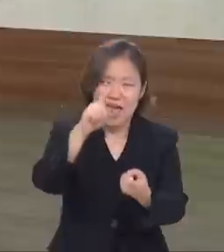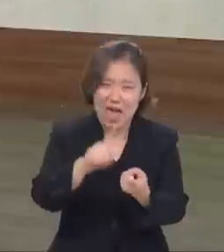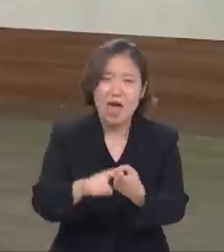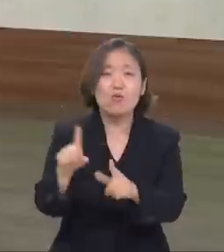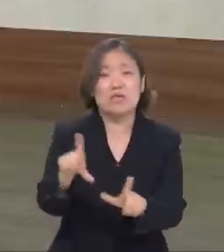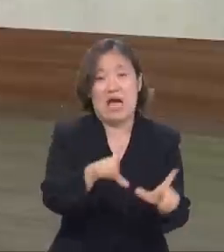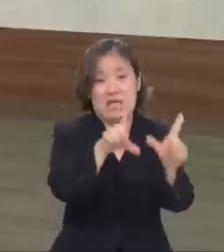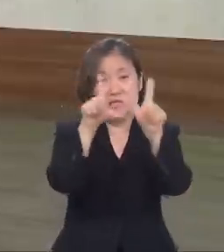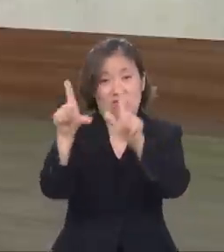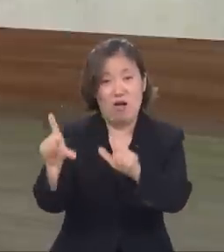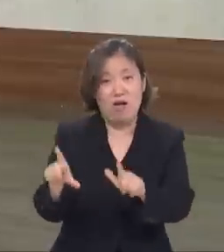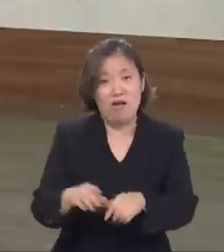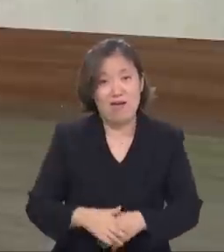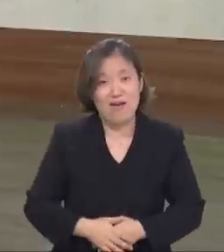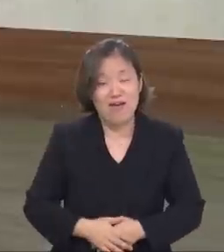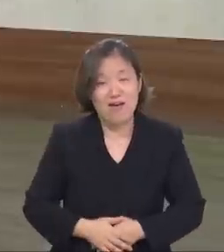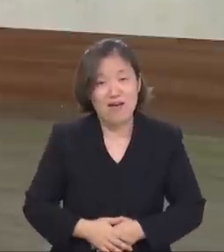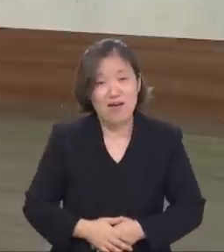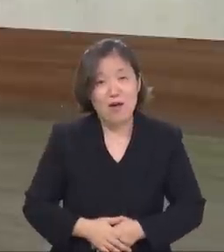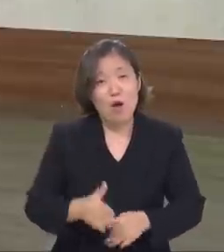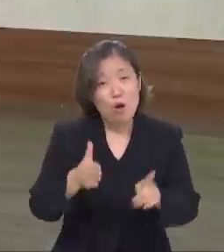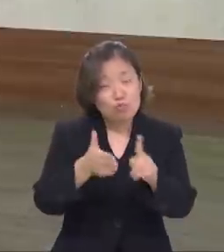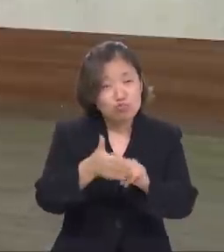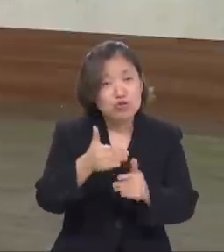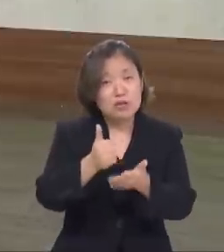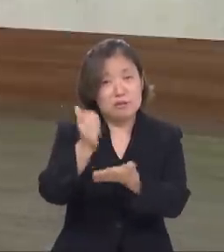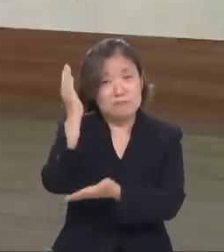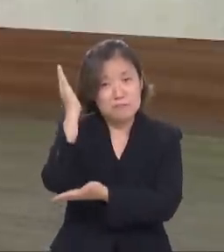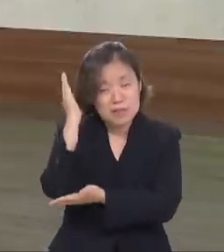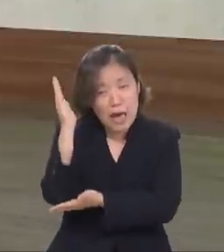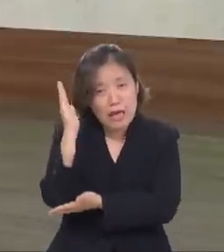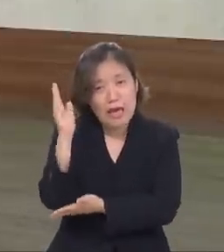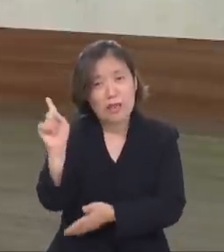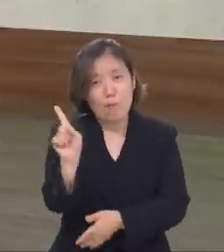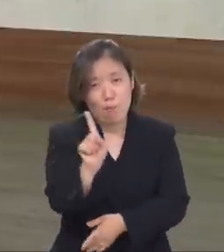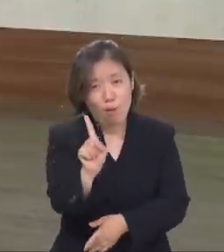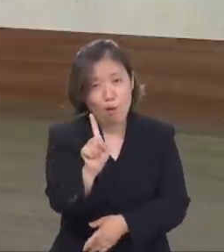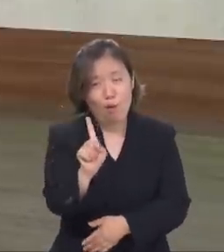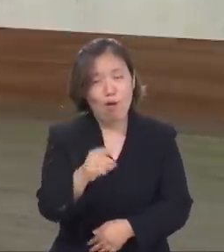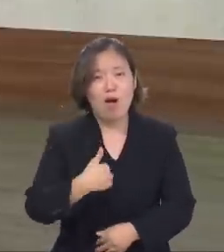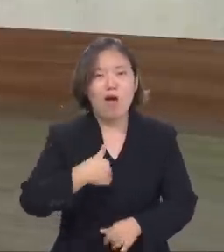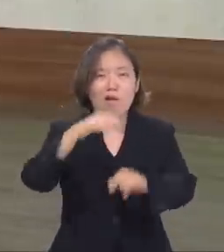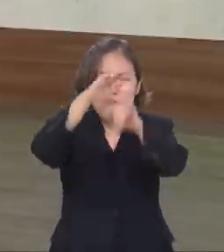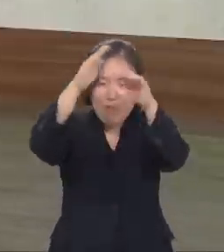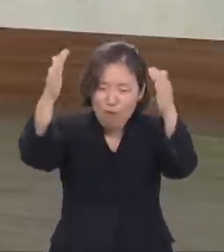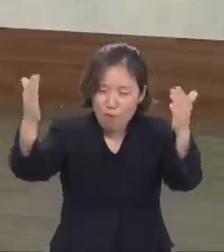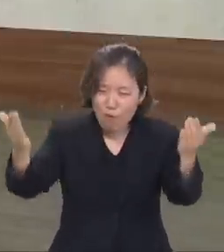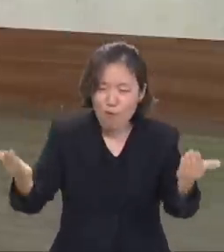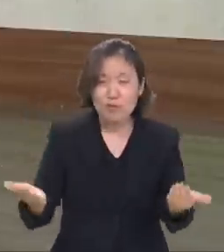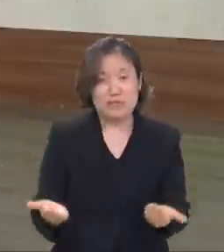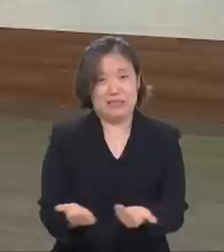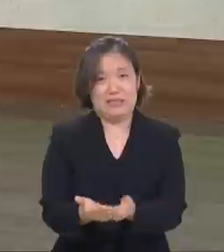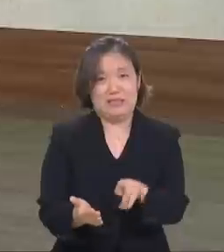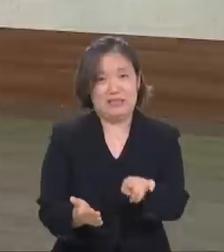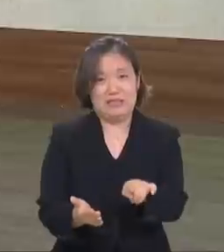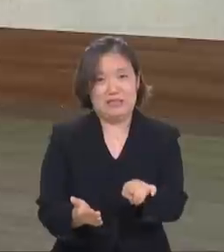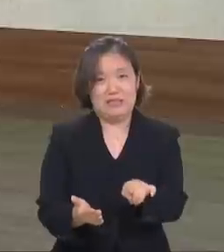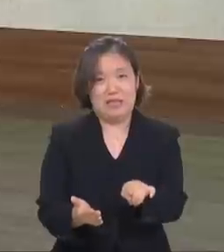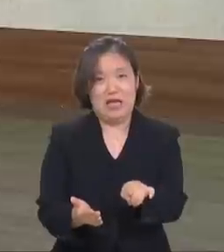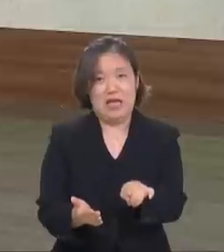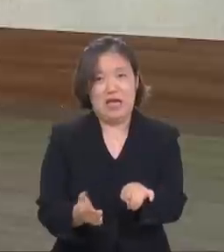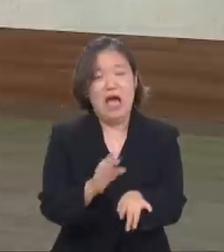우리의 부처님께서 말씀하시기를 모든 존재가 모든 것이 다